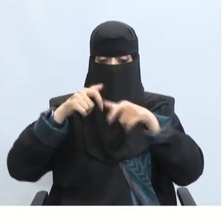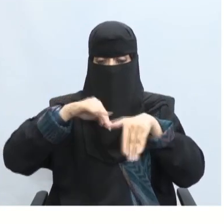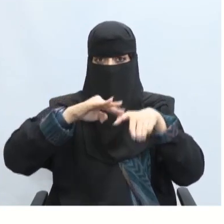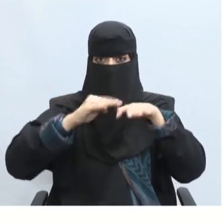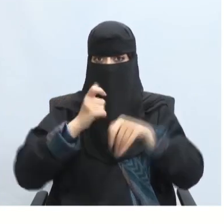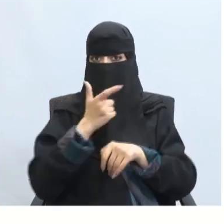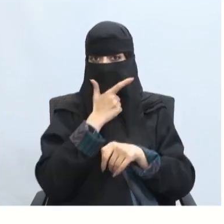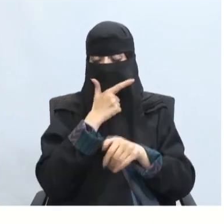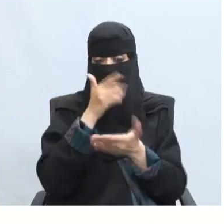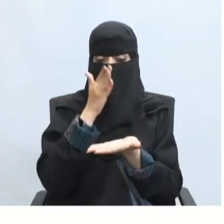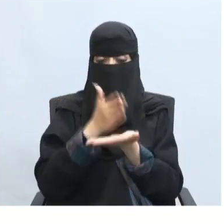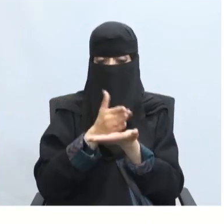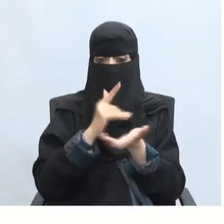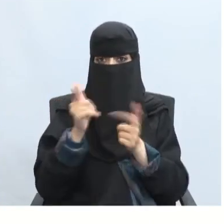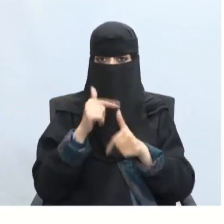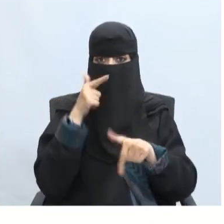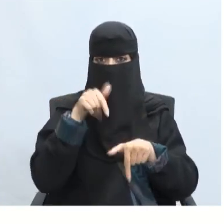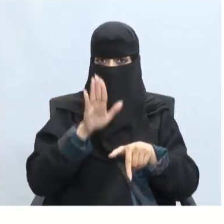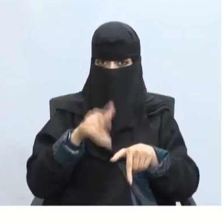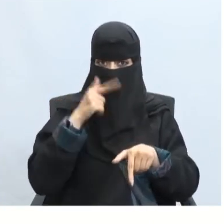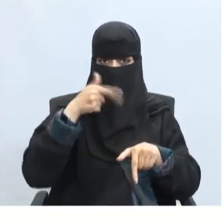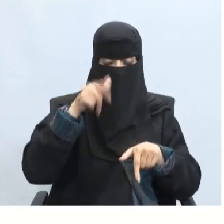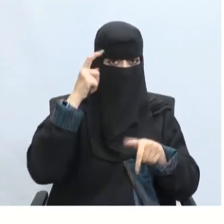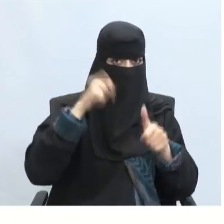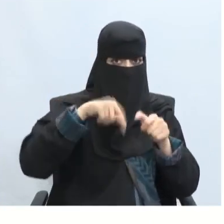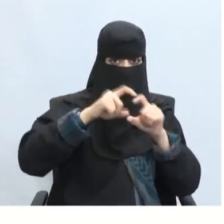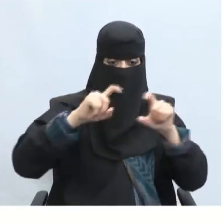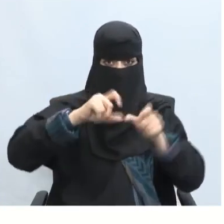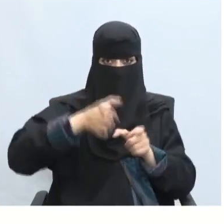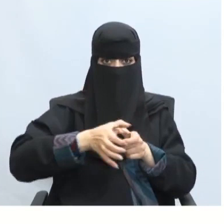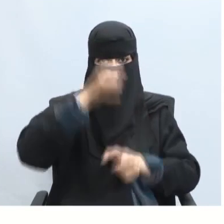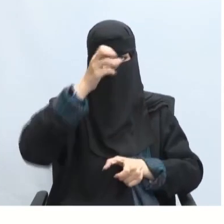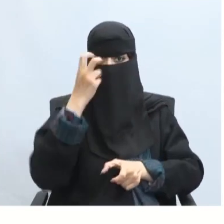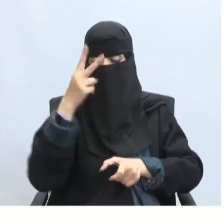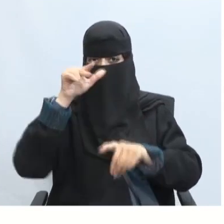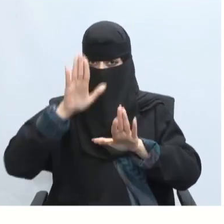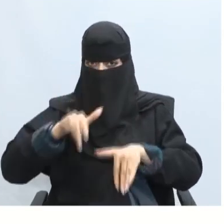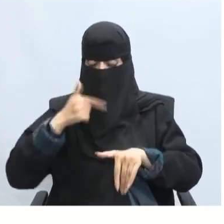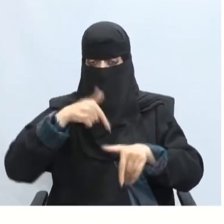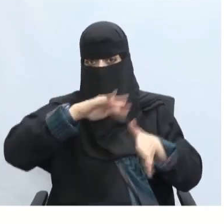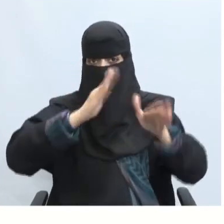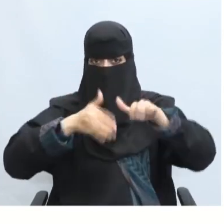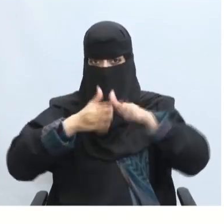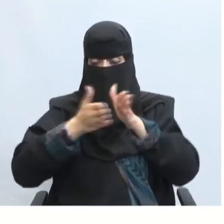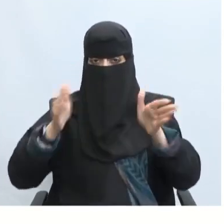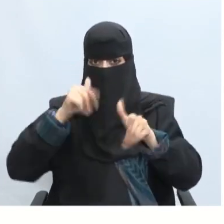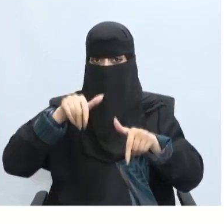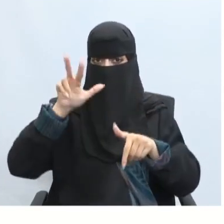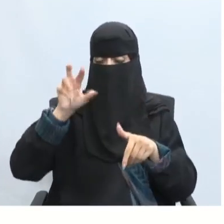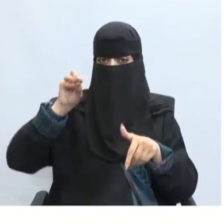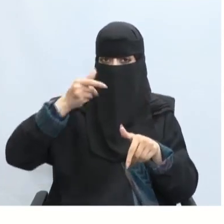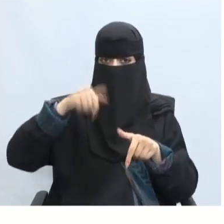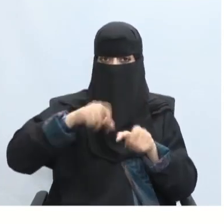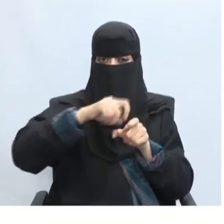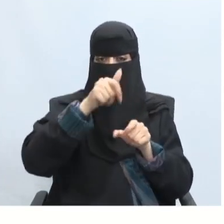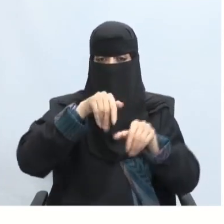تطرقنا الى حزامين وهو حزام المحيط الهادئ وكذلك البحر الابيض او حزام البحر الابيض